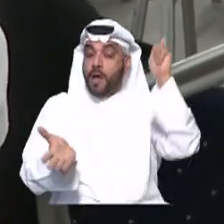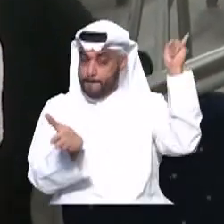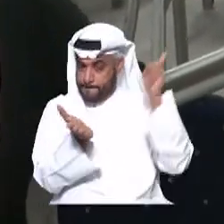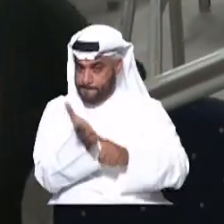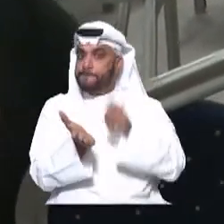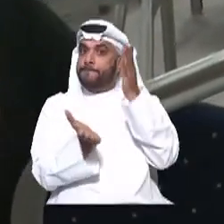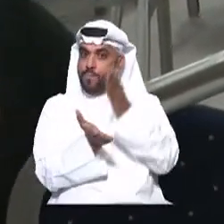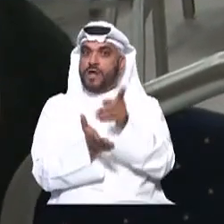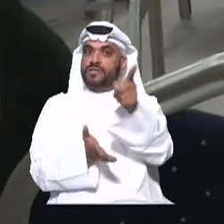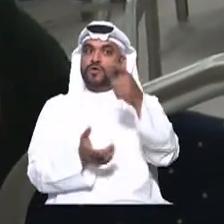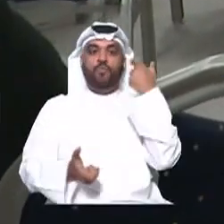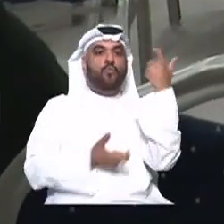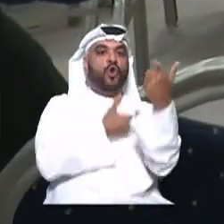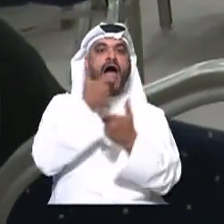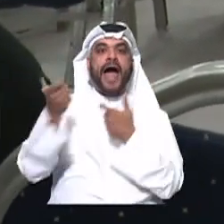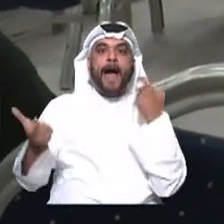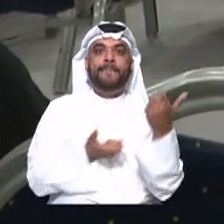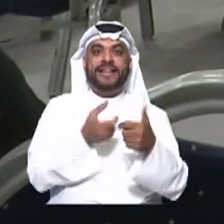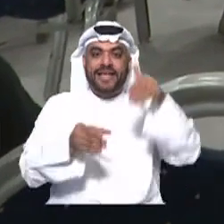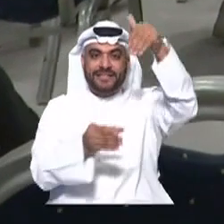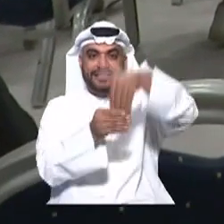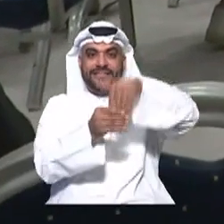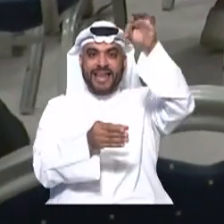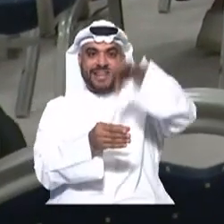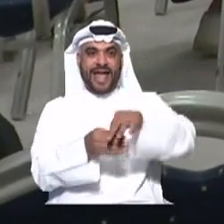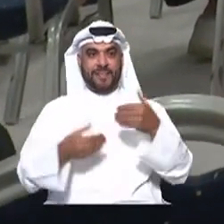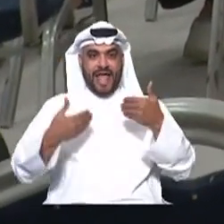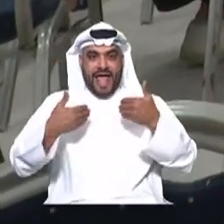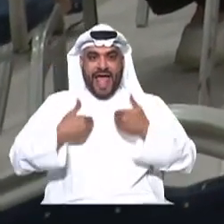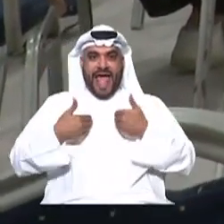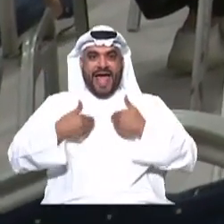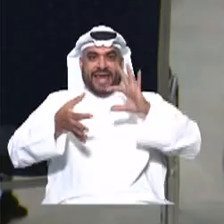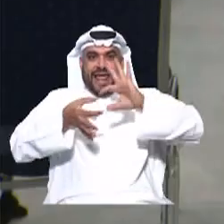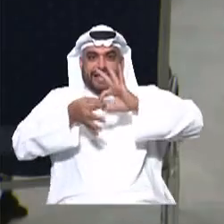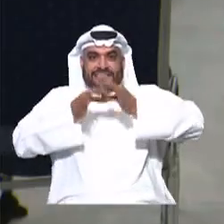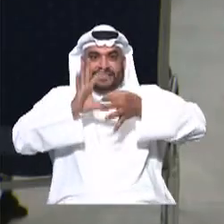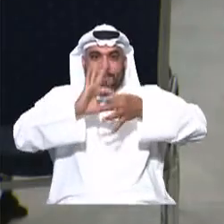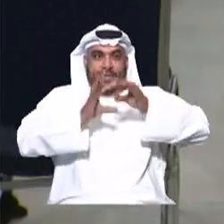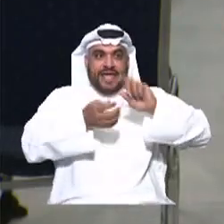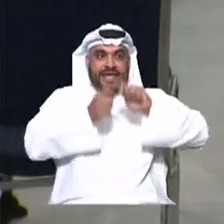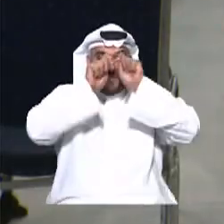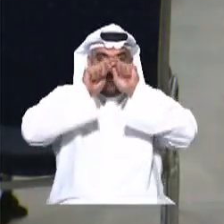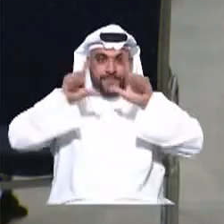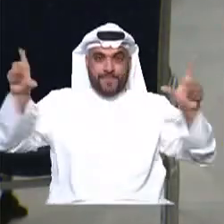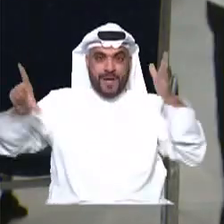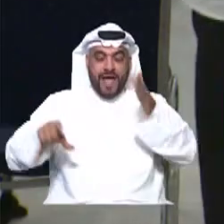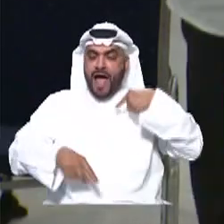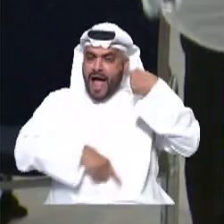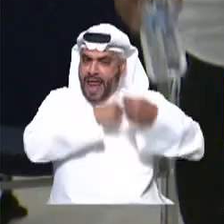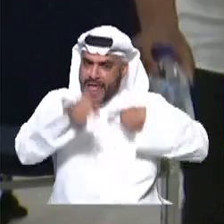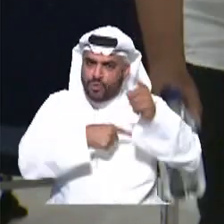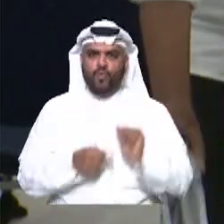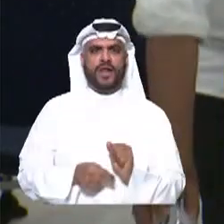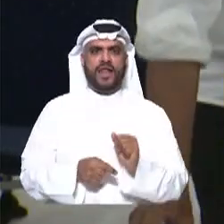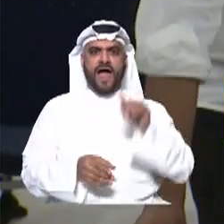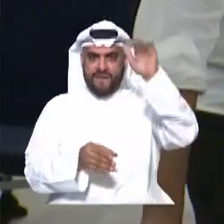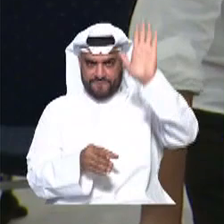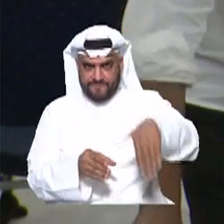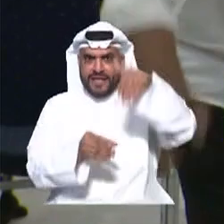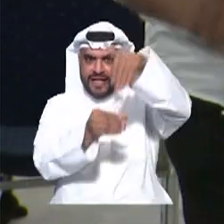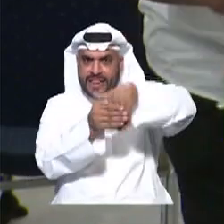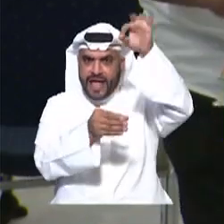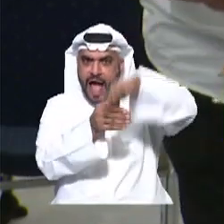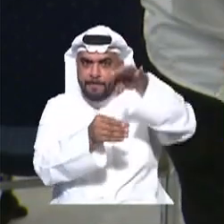من خلال مراقبتهم للانتخابات. جمعية الشفافية في كل الانتخابات أن يكون عندها ضيوف من منظمات دولية